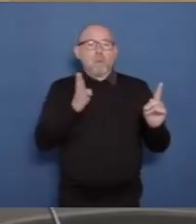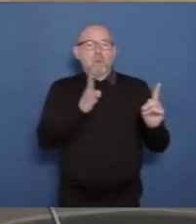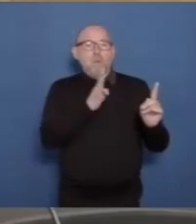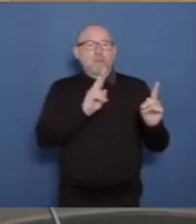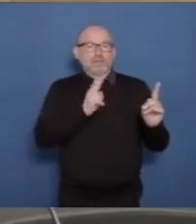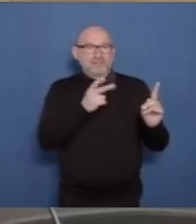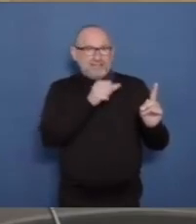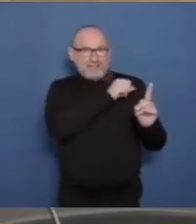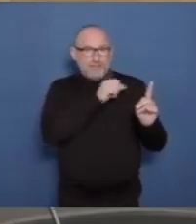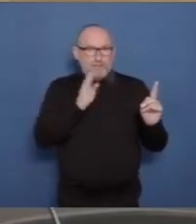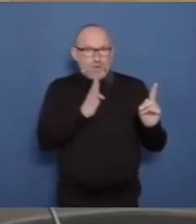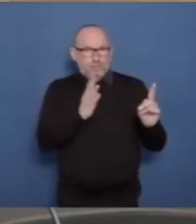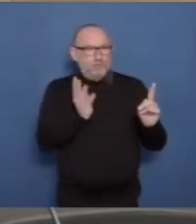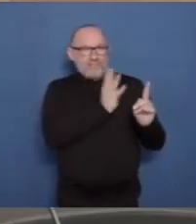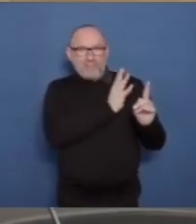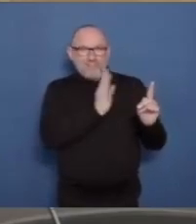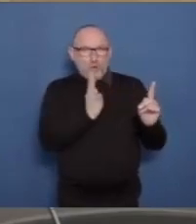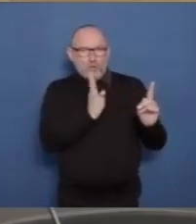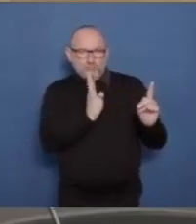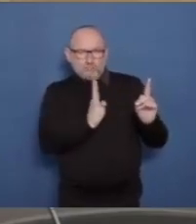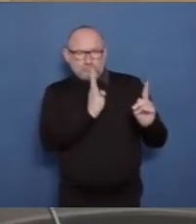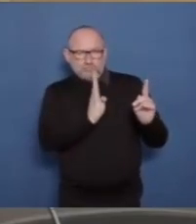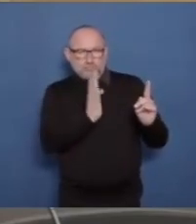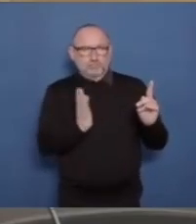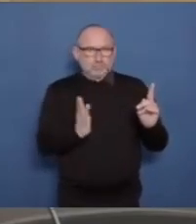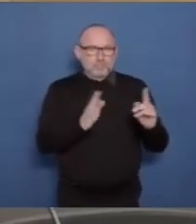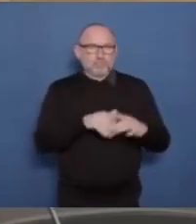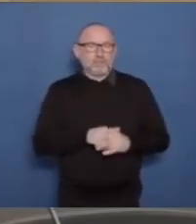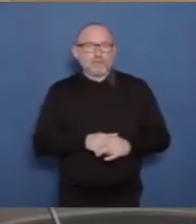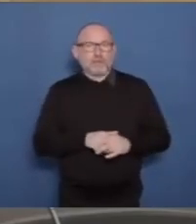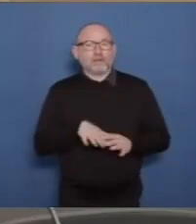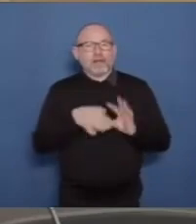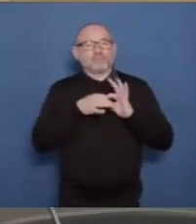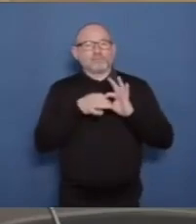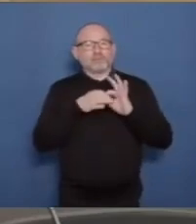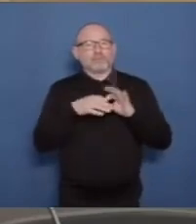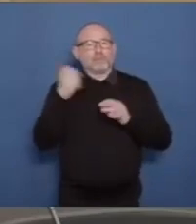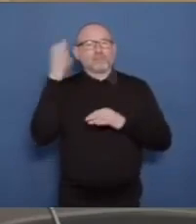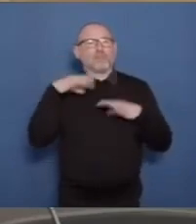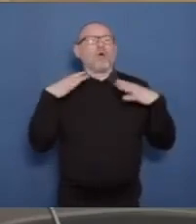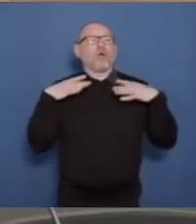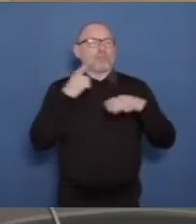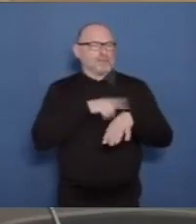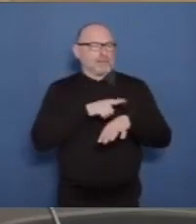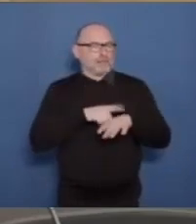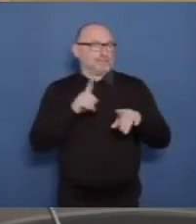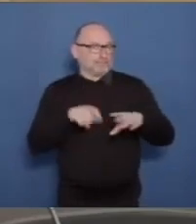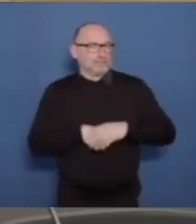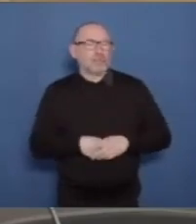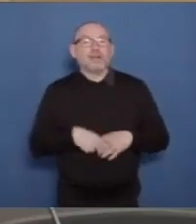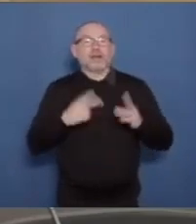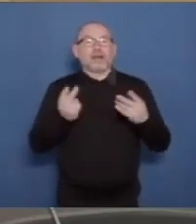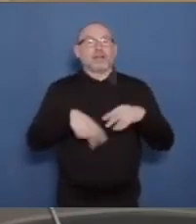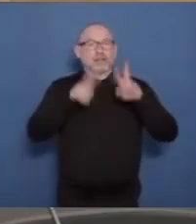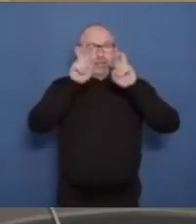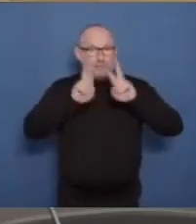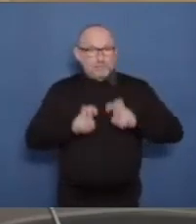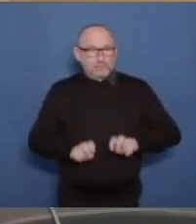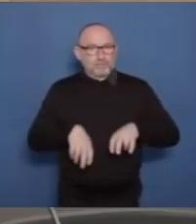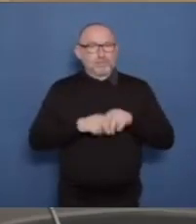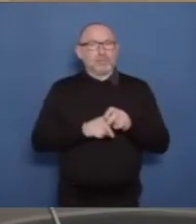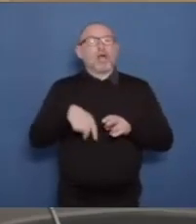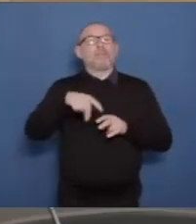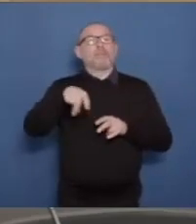Zweitimpfung gewählt, etwa 4 Wochen, im Hinblick also auch auf die Sommerurlaubszeit. Jetzt hat eine Studie von Public Health